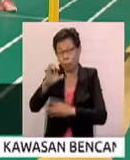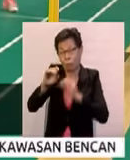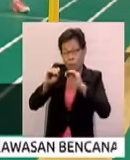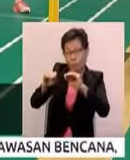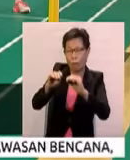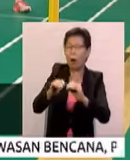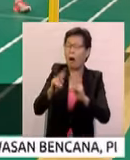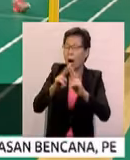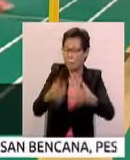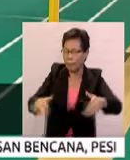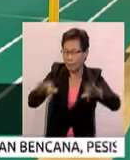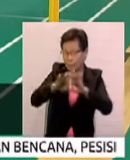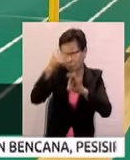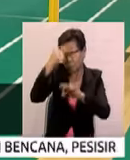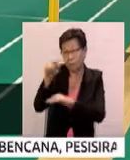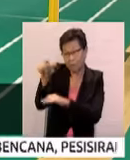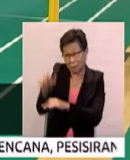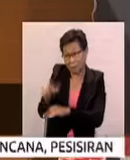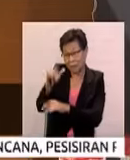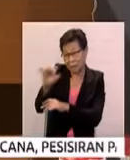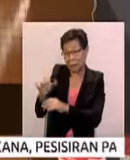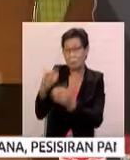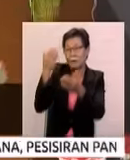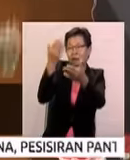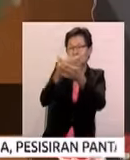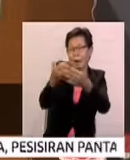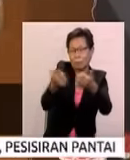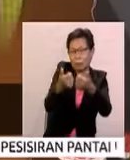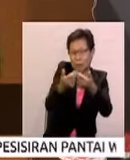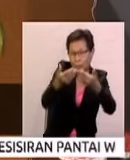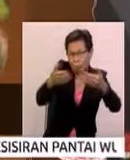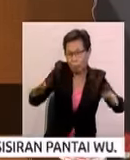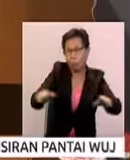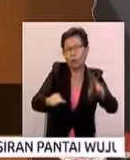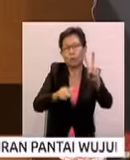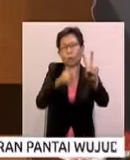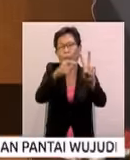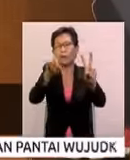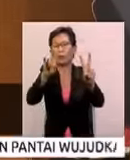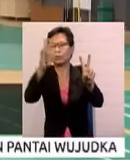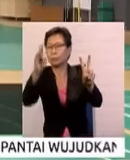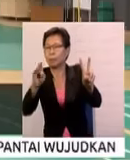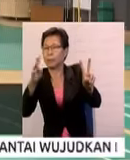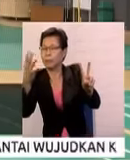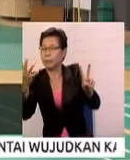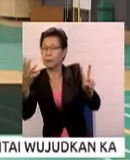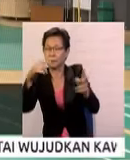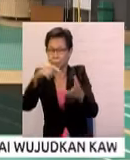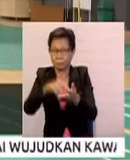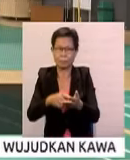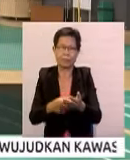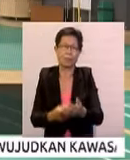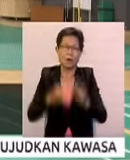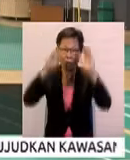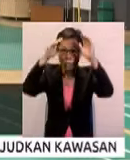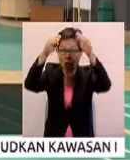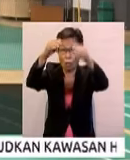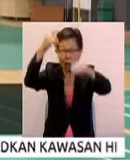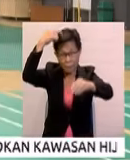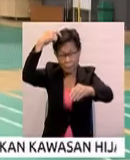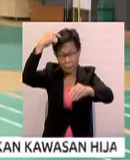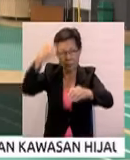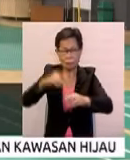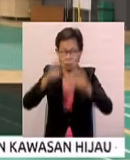Sidik amat berguna baginya, terutama menjelang saingan terbuka Malaysia 2 hingga 7 April ini. Fokus kepada mental